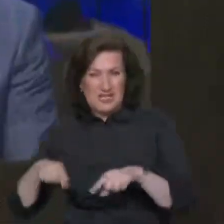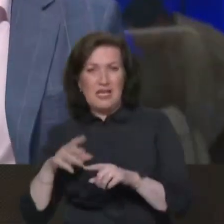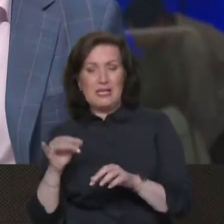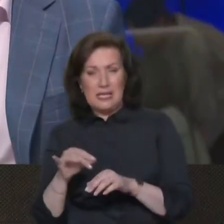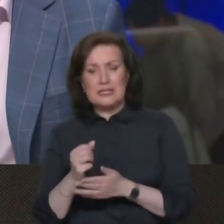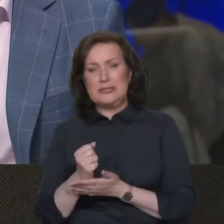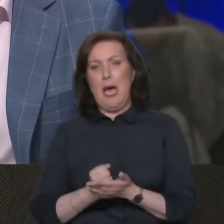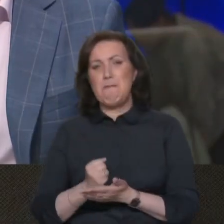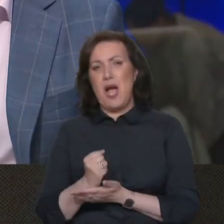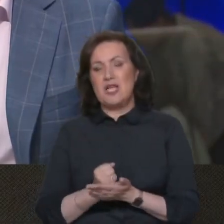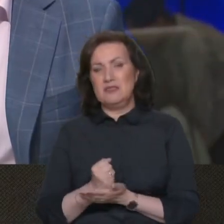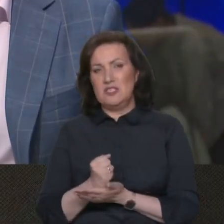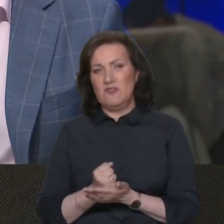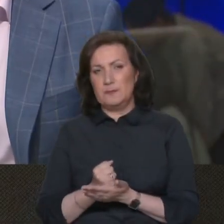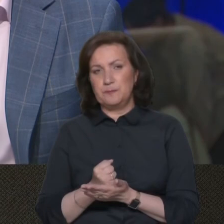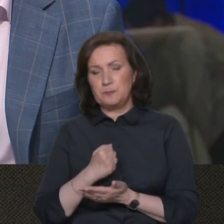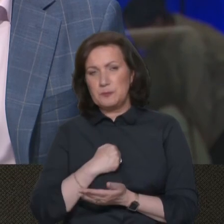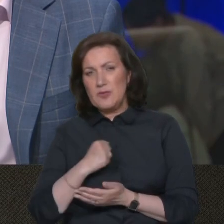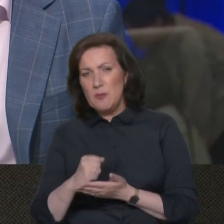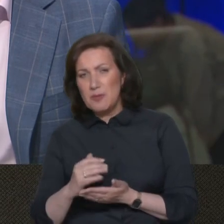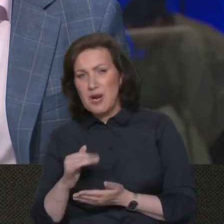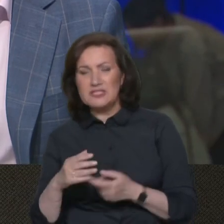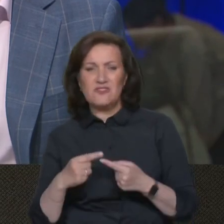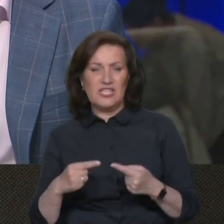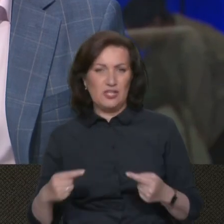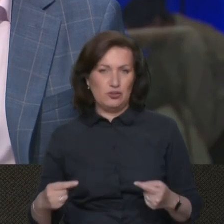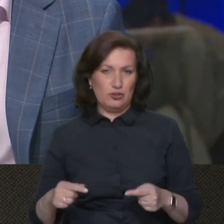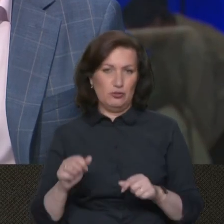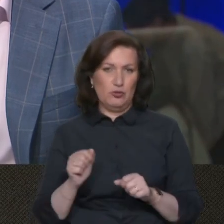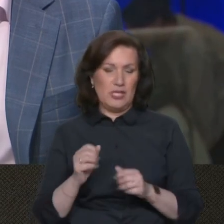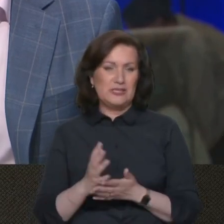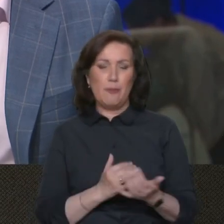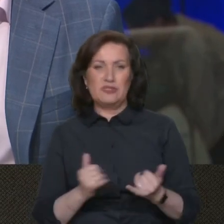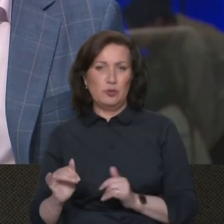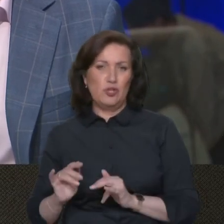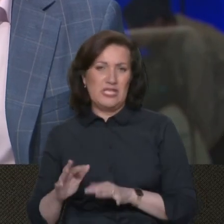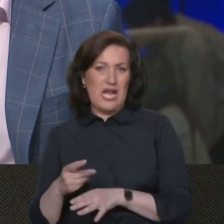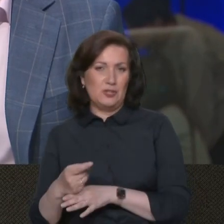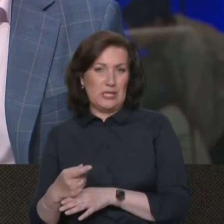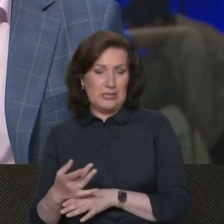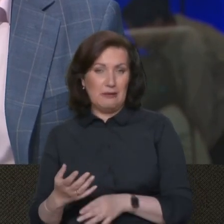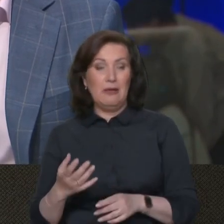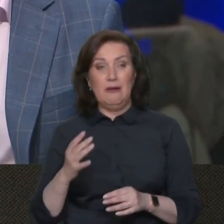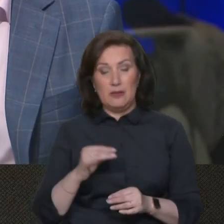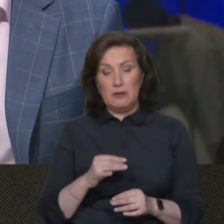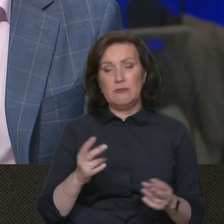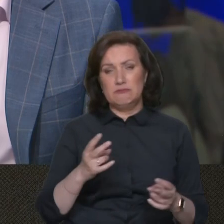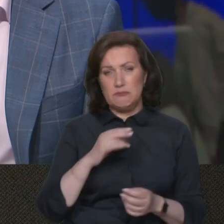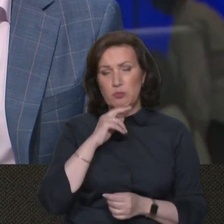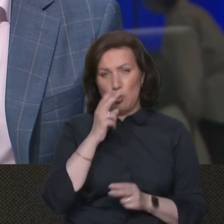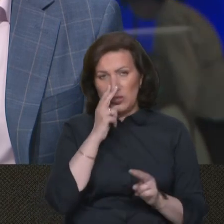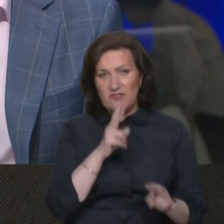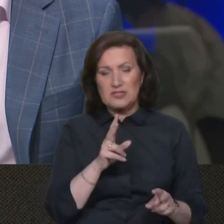так і запасів боєприпасів та інших ресурсів, які забезпечують діяльність цієї артилерії. І достатньо подивитися